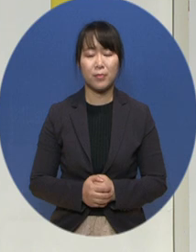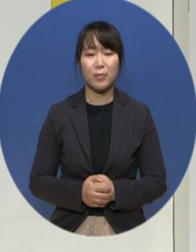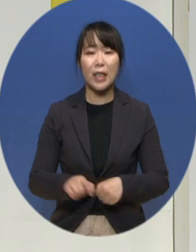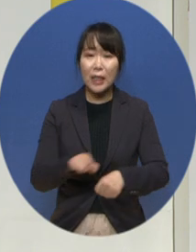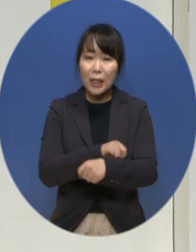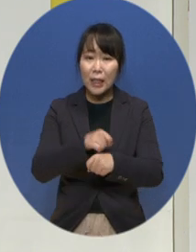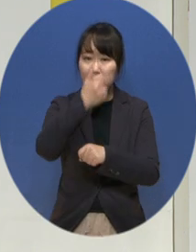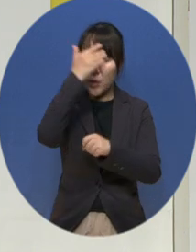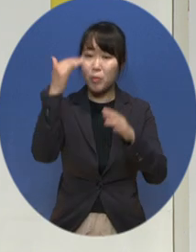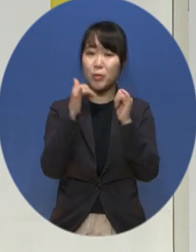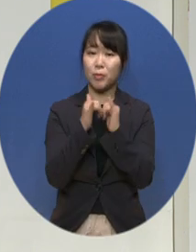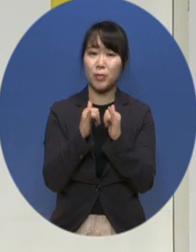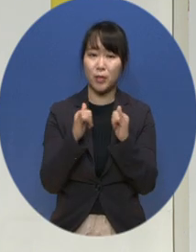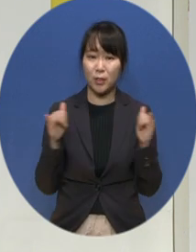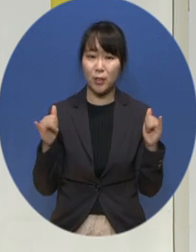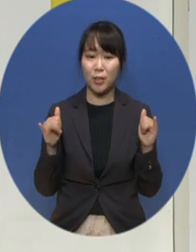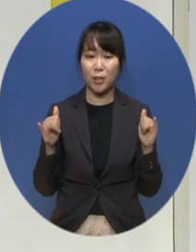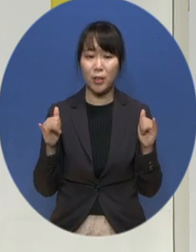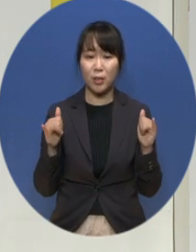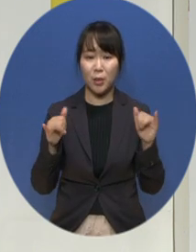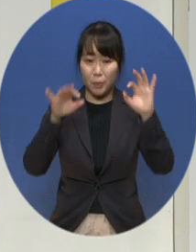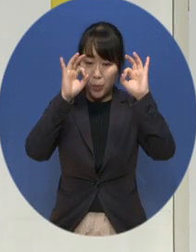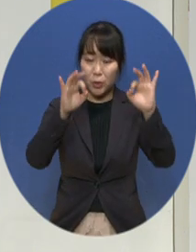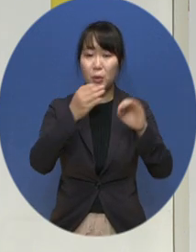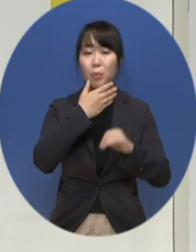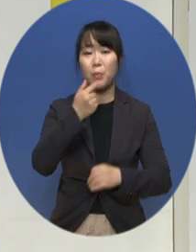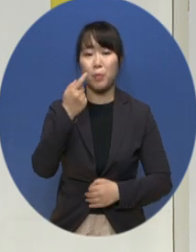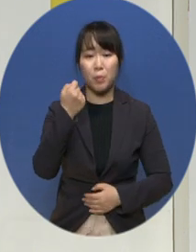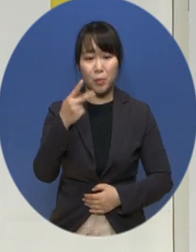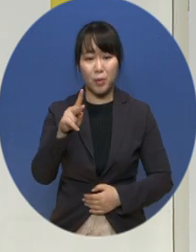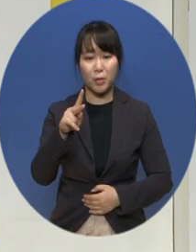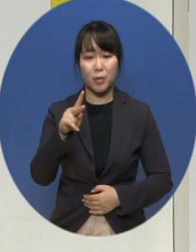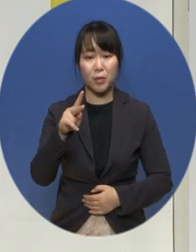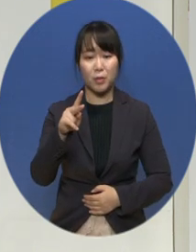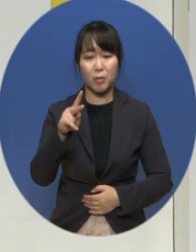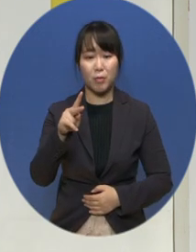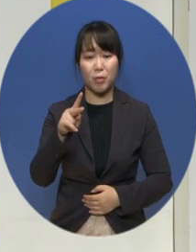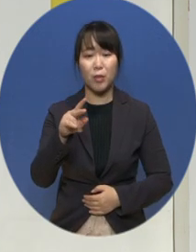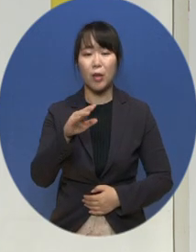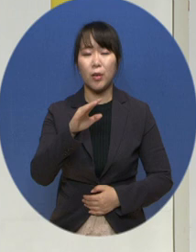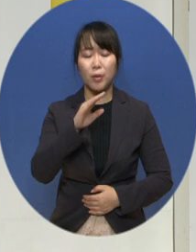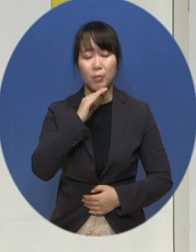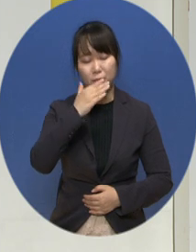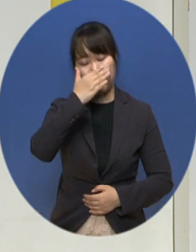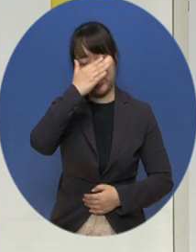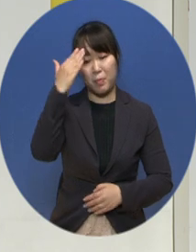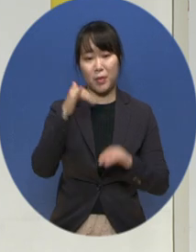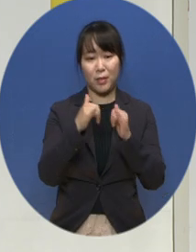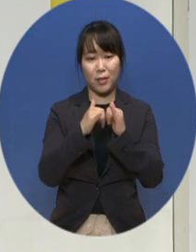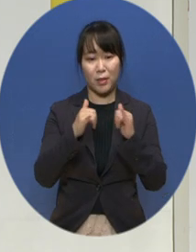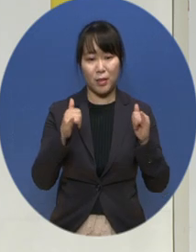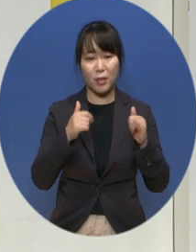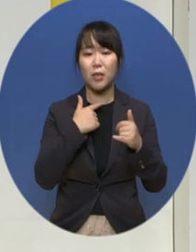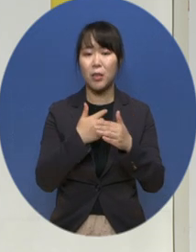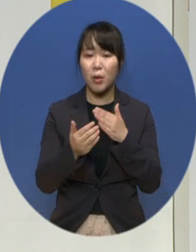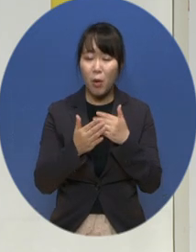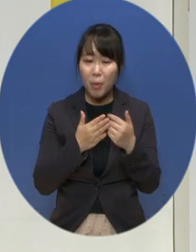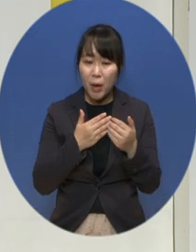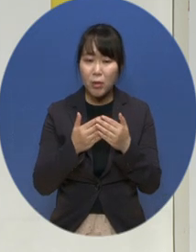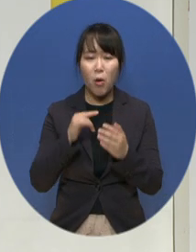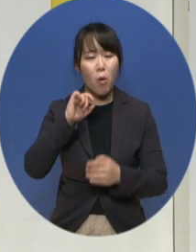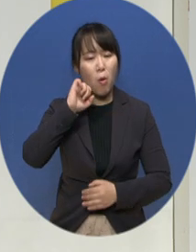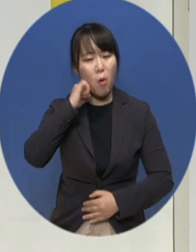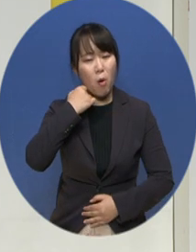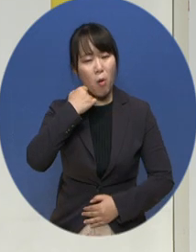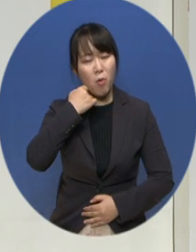4 특히 이제 젊은이들이 듣는 언제 포노 특급 오는 왜 굳이 티비에서 예 그 젊은이들이 겪는 어떤